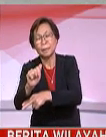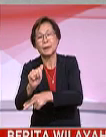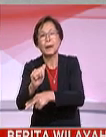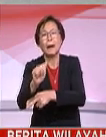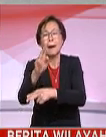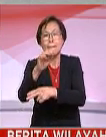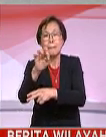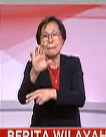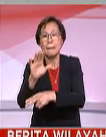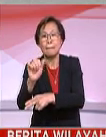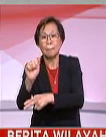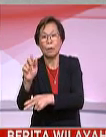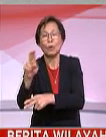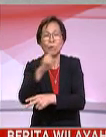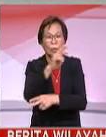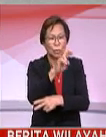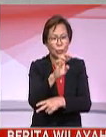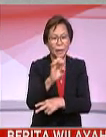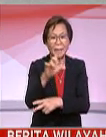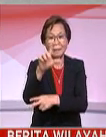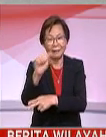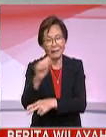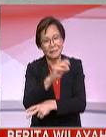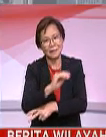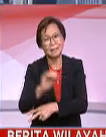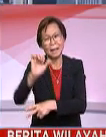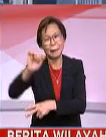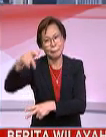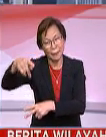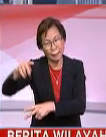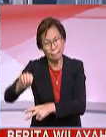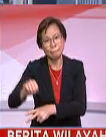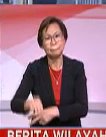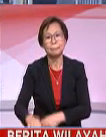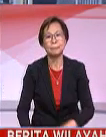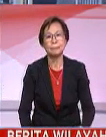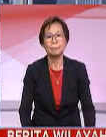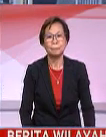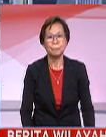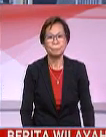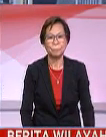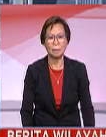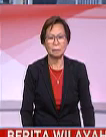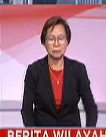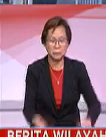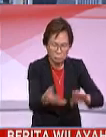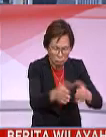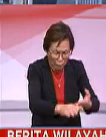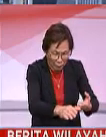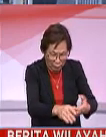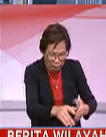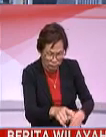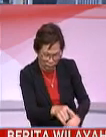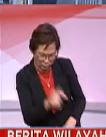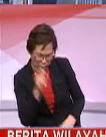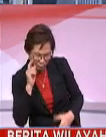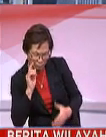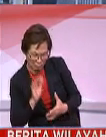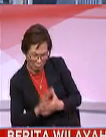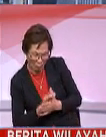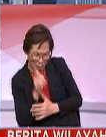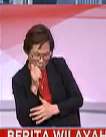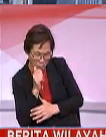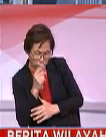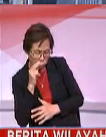dan Angkatan Pertahanan Awam. Mayat dipercayai seorang wanita